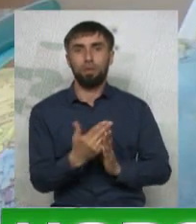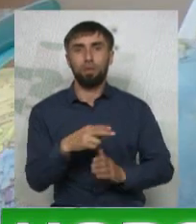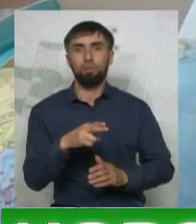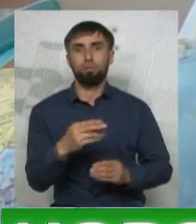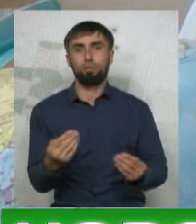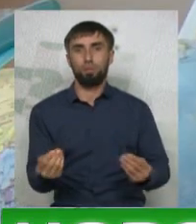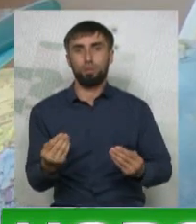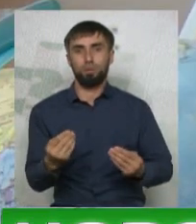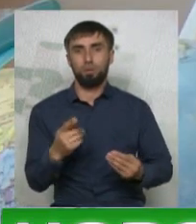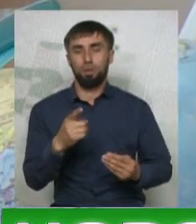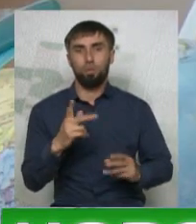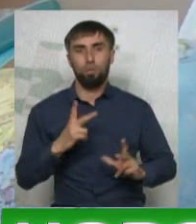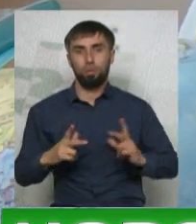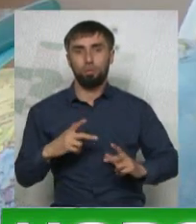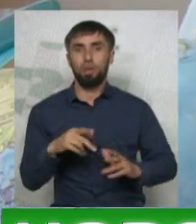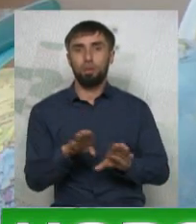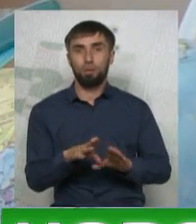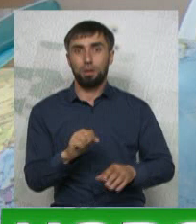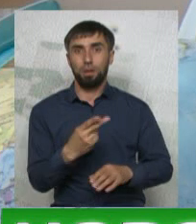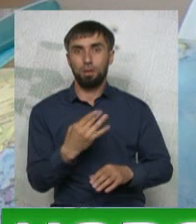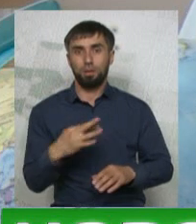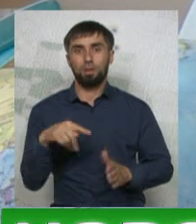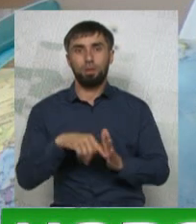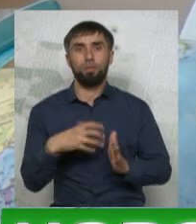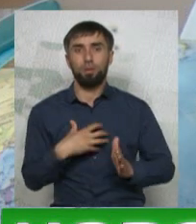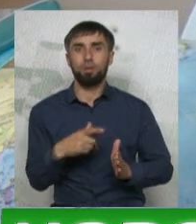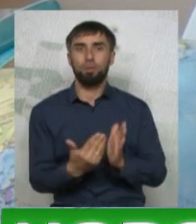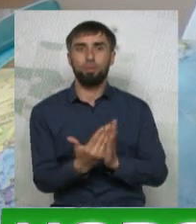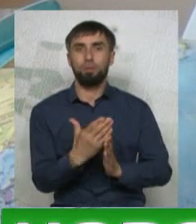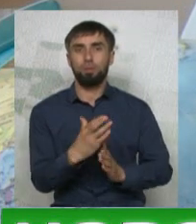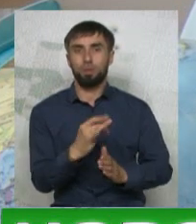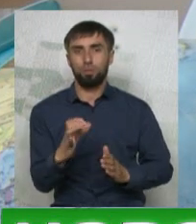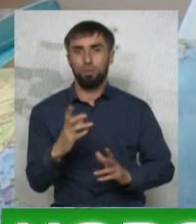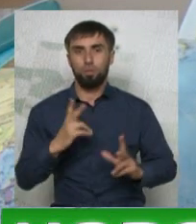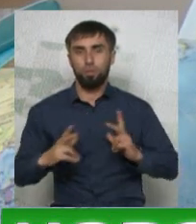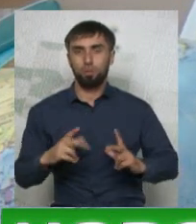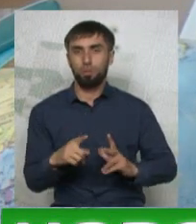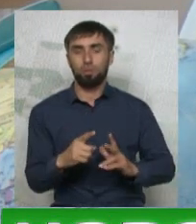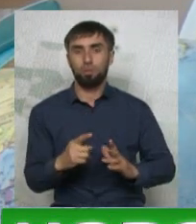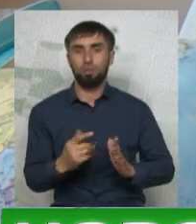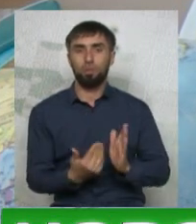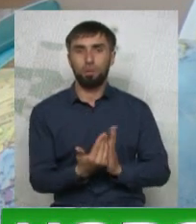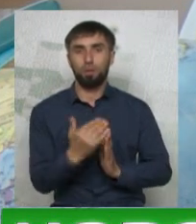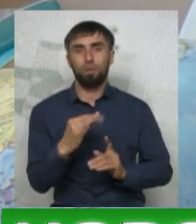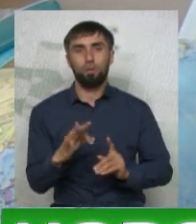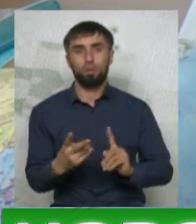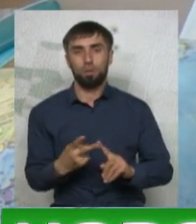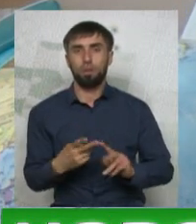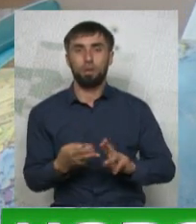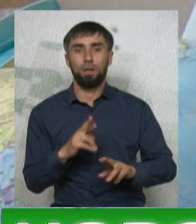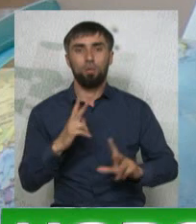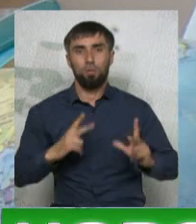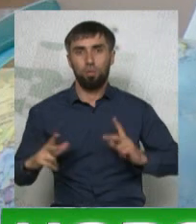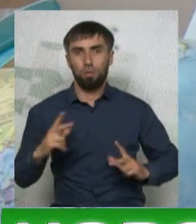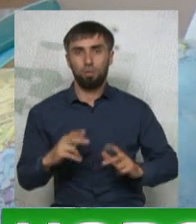акции имеют огромное значение. Во-первых, это повышает статус учителя. Во-вторых, для